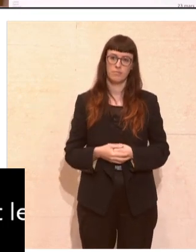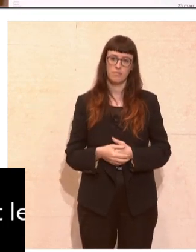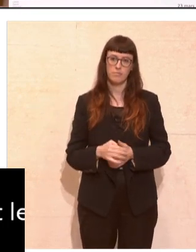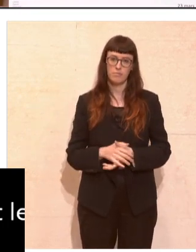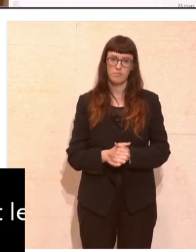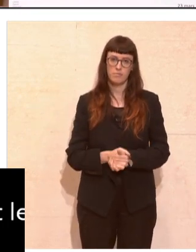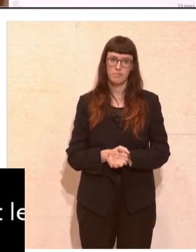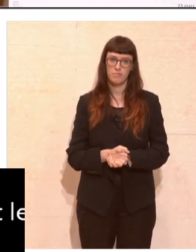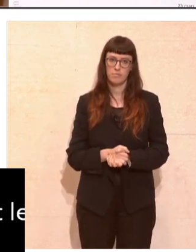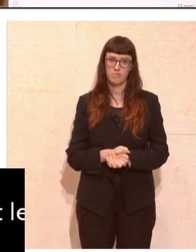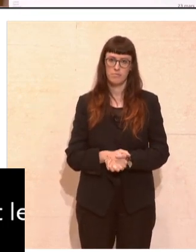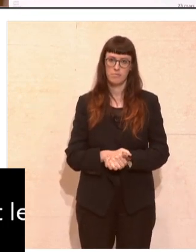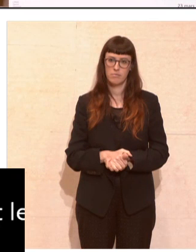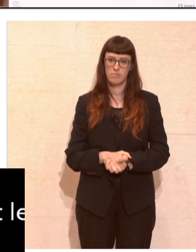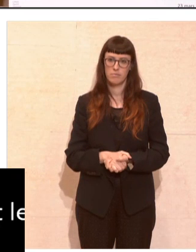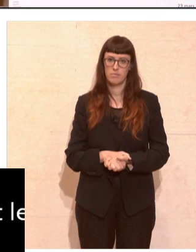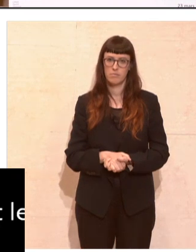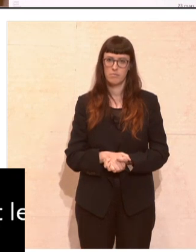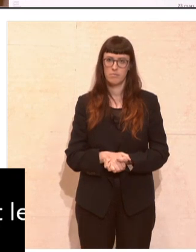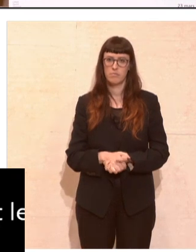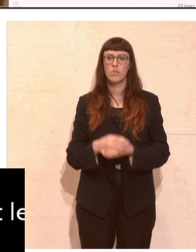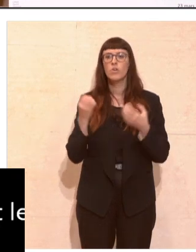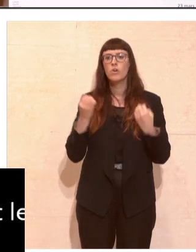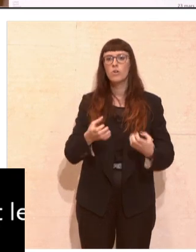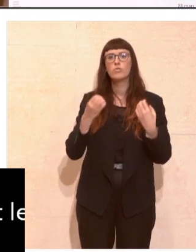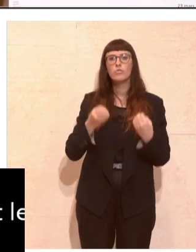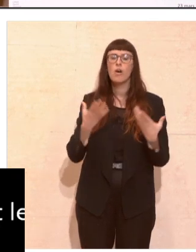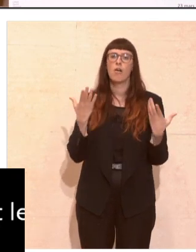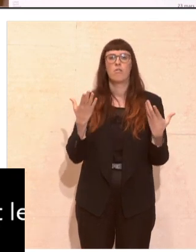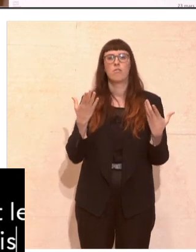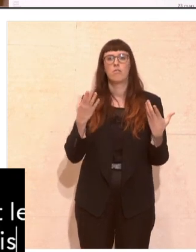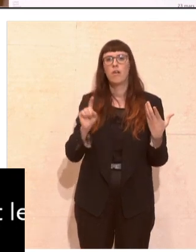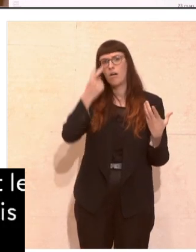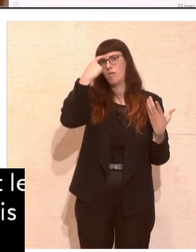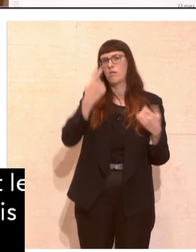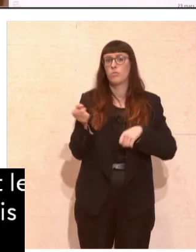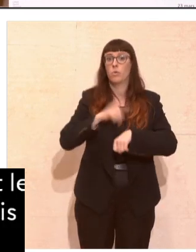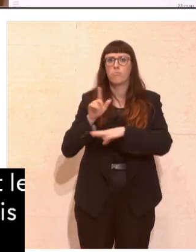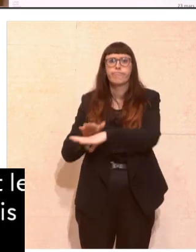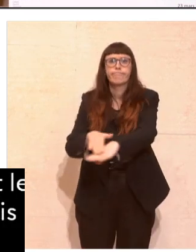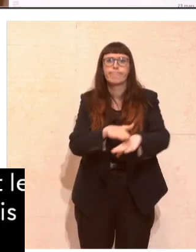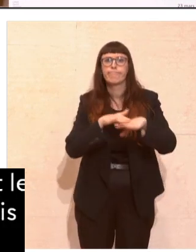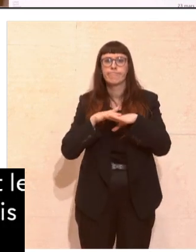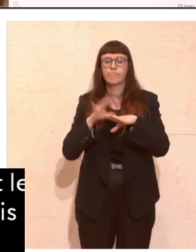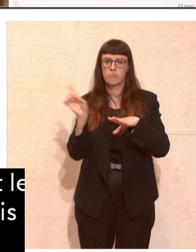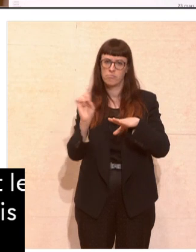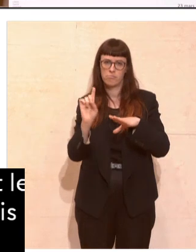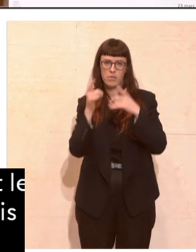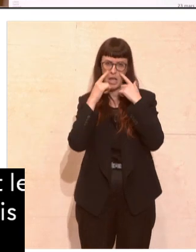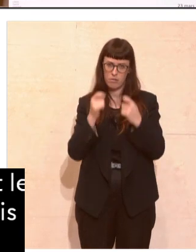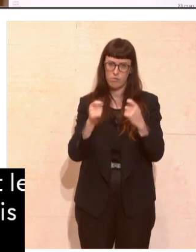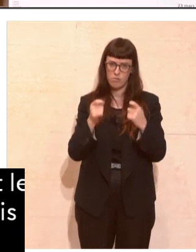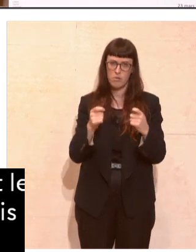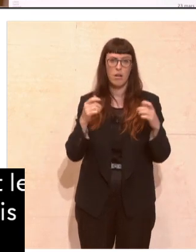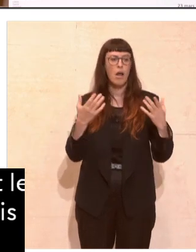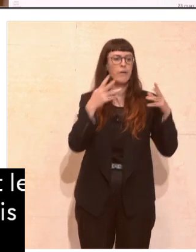parce qu'on est beaucoup des fois un peu trop alarmiste. Il faut quand même garder en tête que c'est une étude corrélationnelle, c'est une association